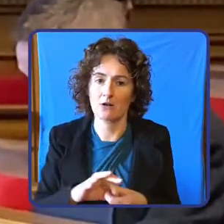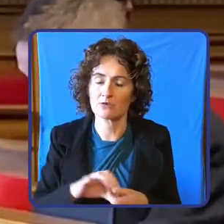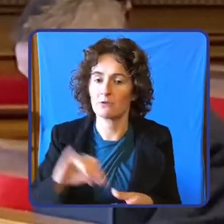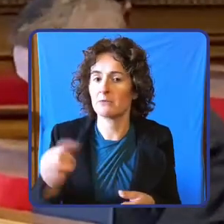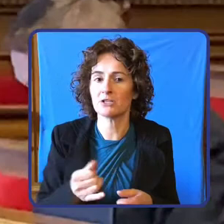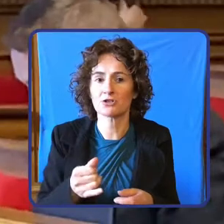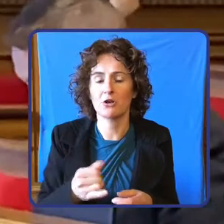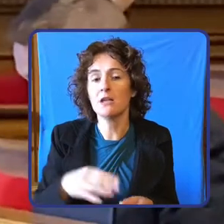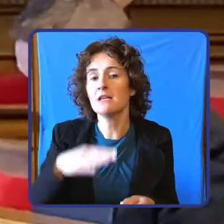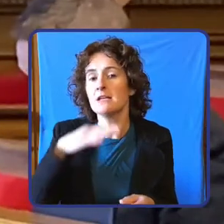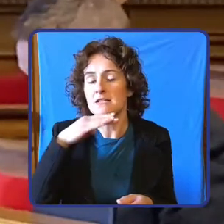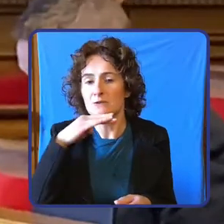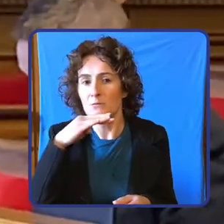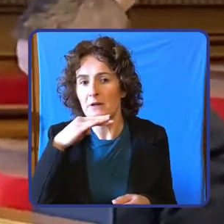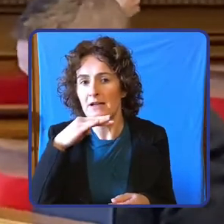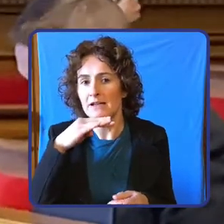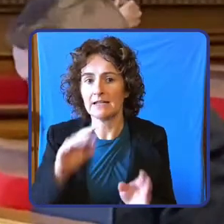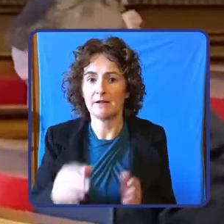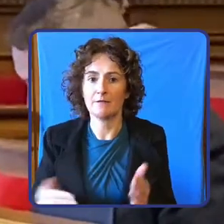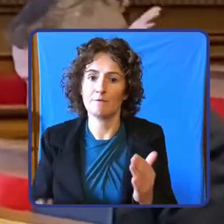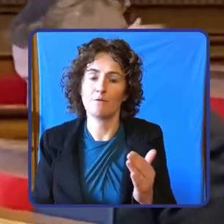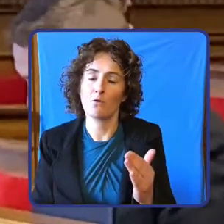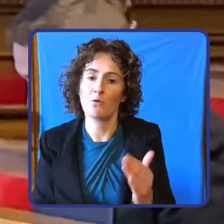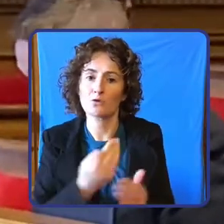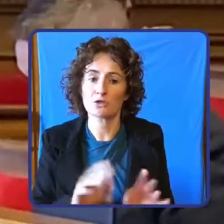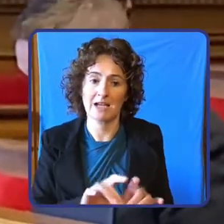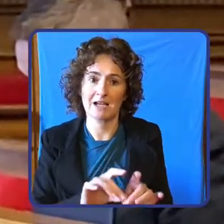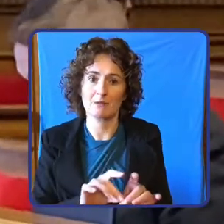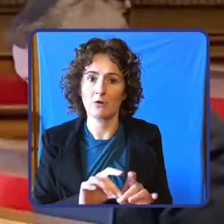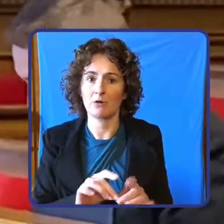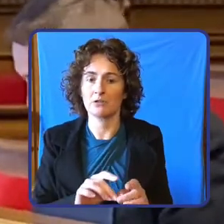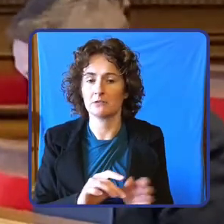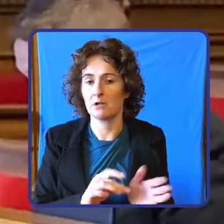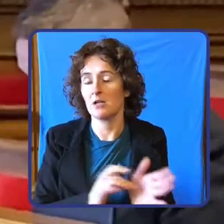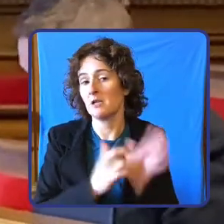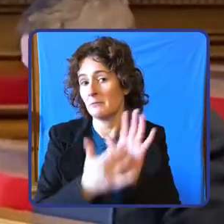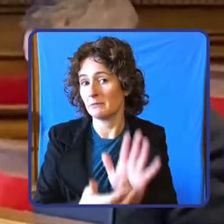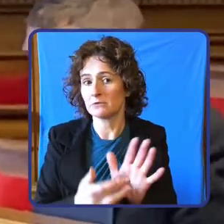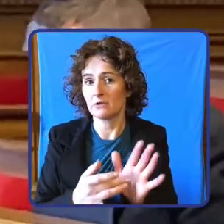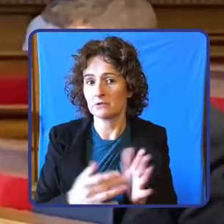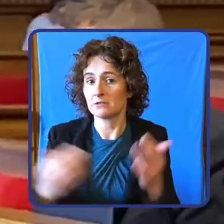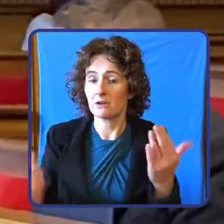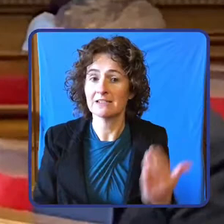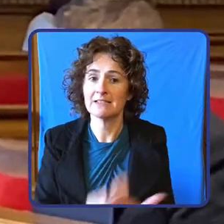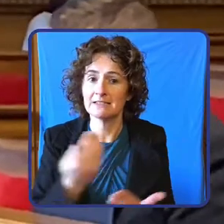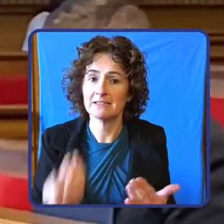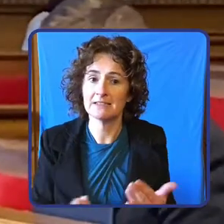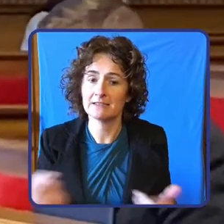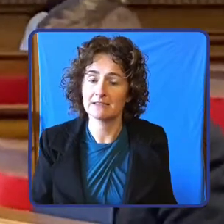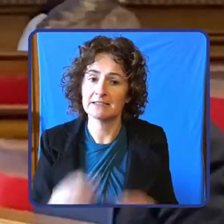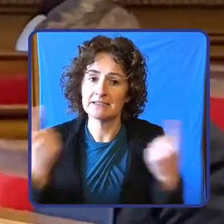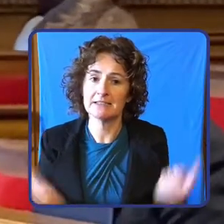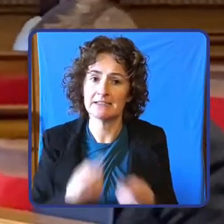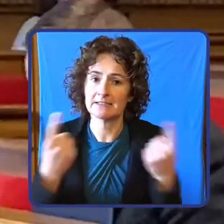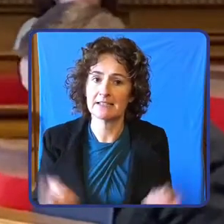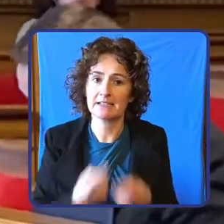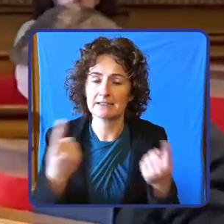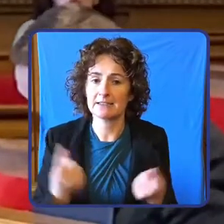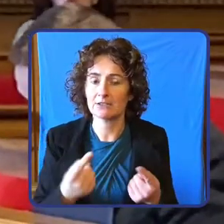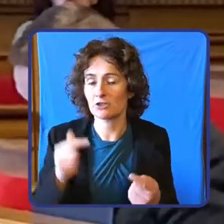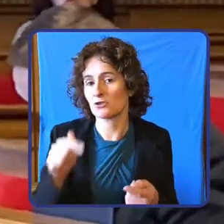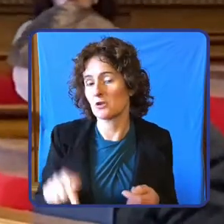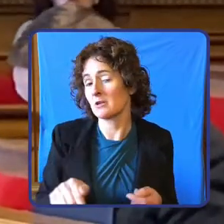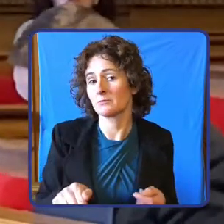szuperinfo hirdetést, amiben csak azt felejtik el leírni, hogy ez kiket érint. Tehát sorba hívnak fel a